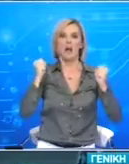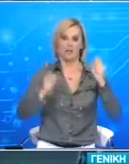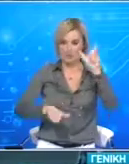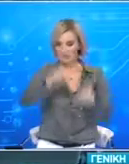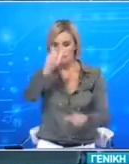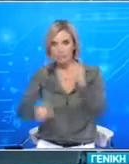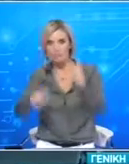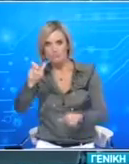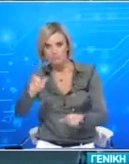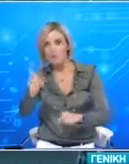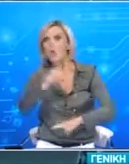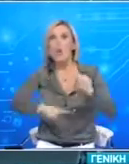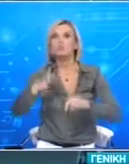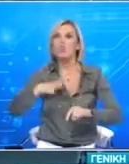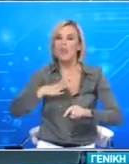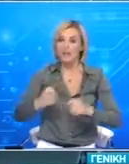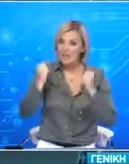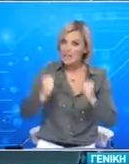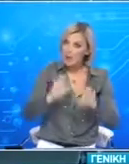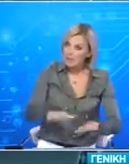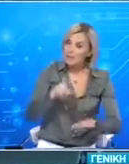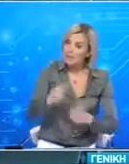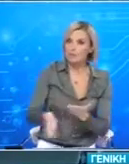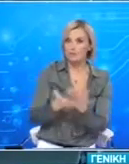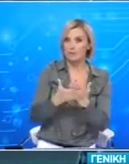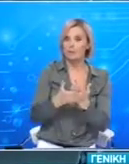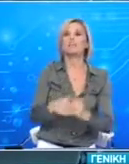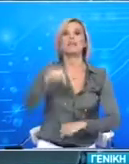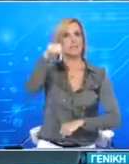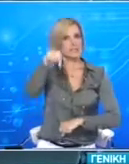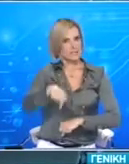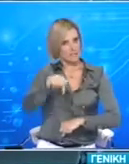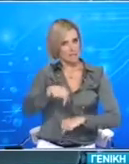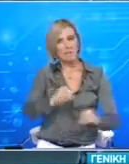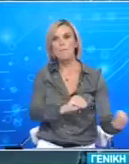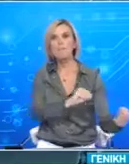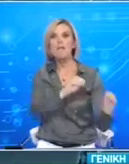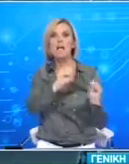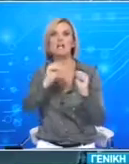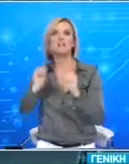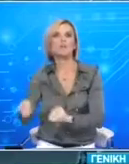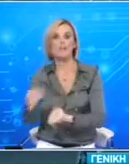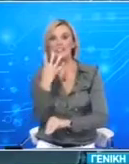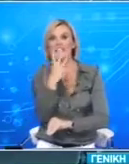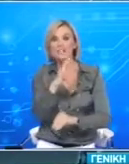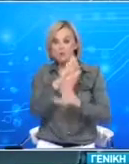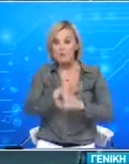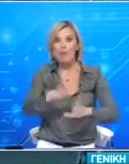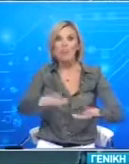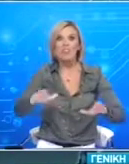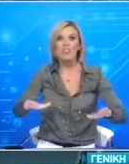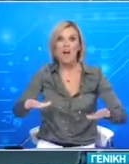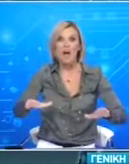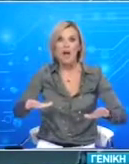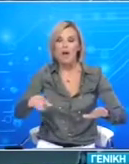άσυλο. Σήμερα ήδη μεταφέρονται από τη Λέσβο στην ενδοχώρα 400 ασυνόδευτα ανήλικα που είχαν απομείνει στο